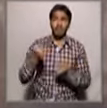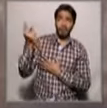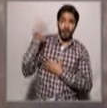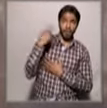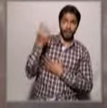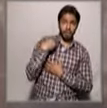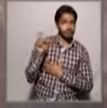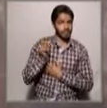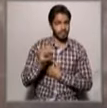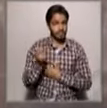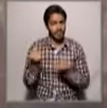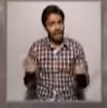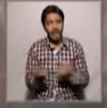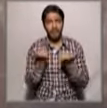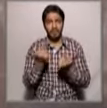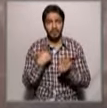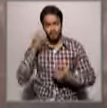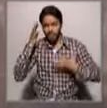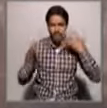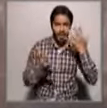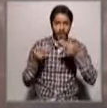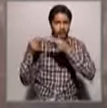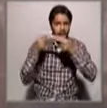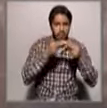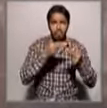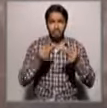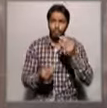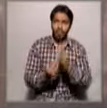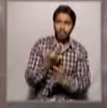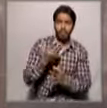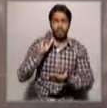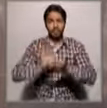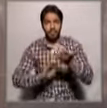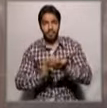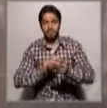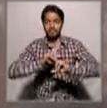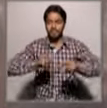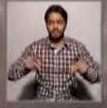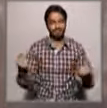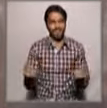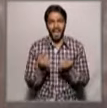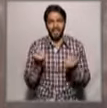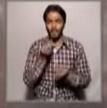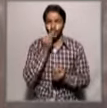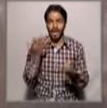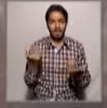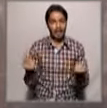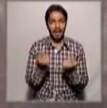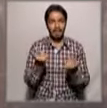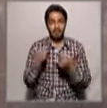مما يسمي به أهل الإسلام فلا بأس فقد كان النبي صلى الله عليه وآله وسلم إذا أتاه الرجل وقد